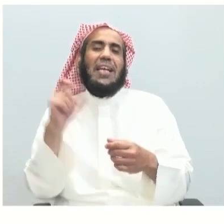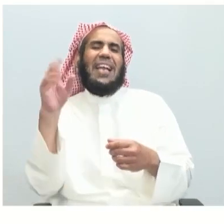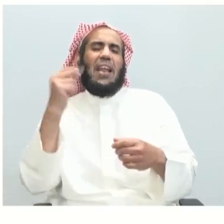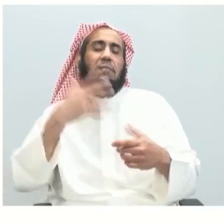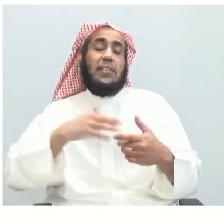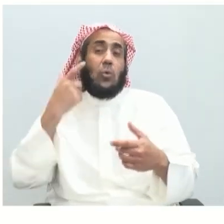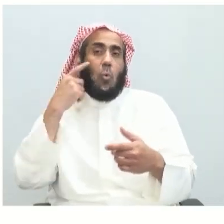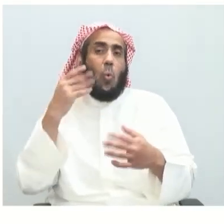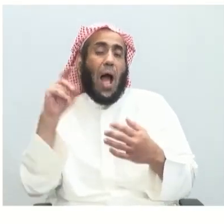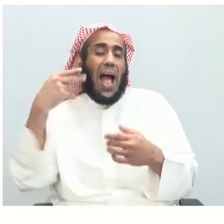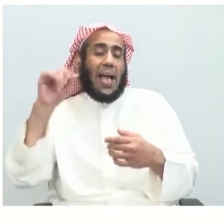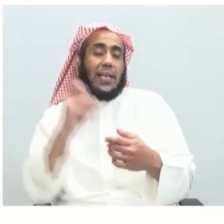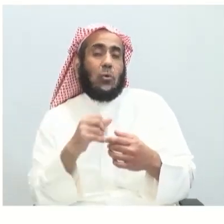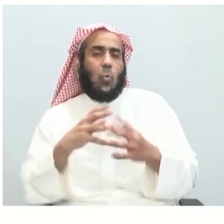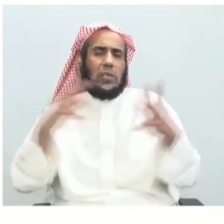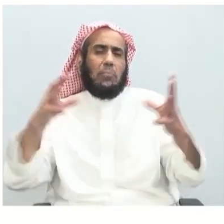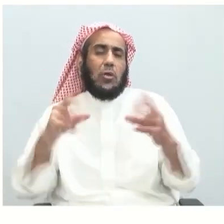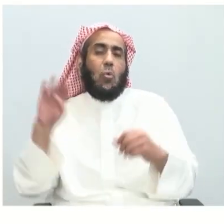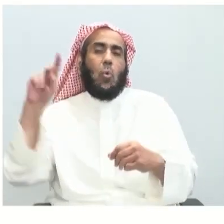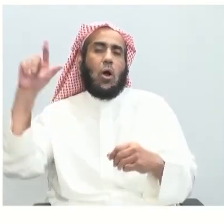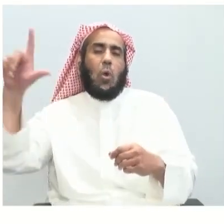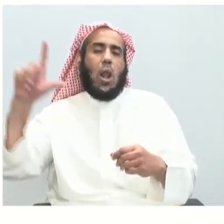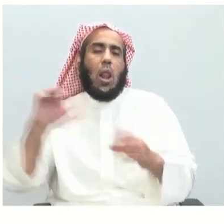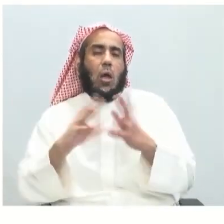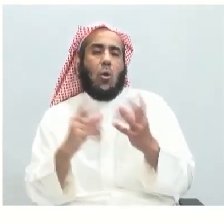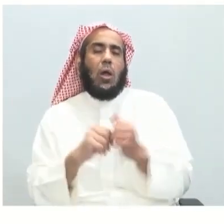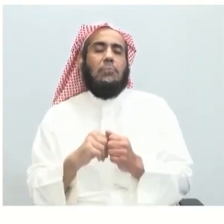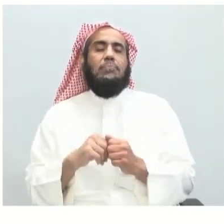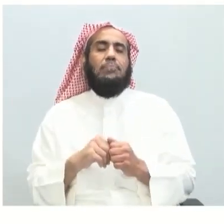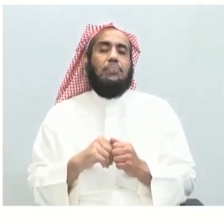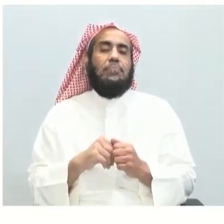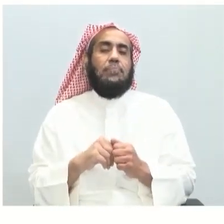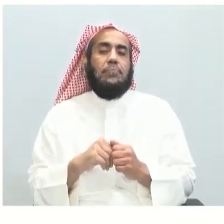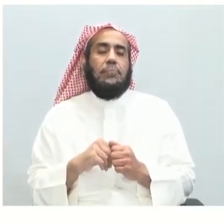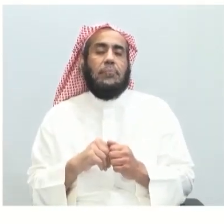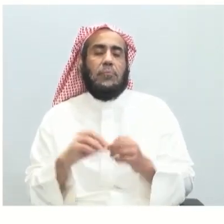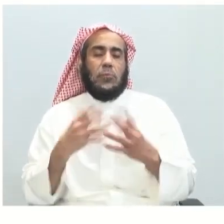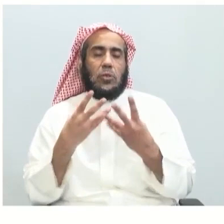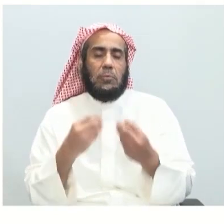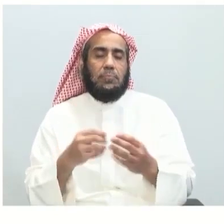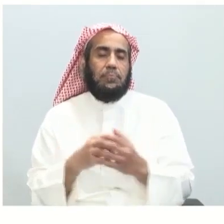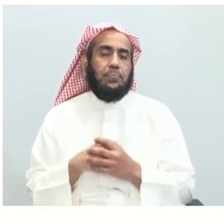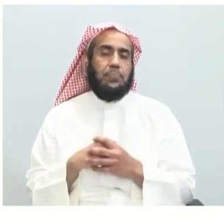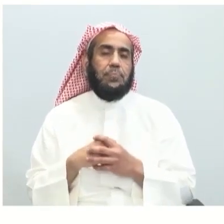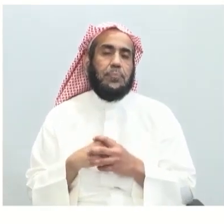وعين وجميع وكل نفس وعين وجميع وكل جميل